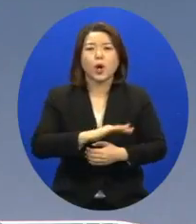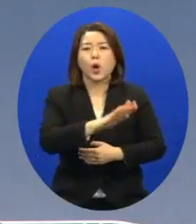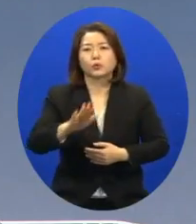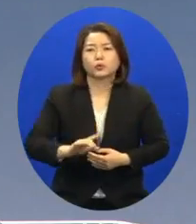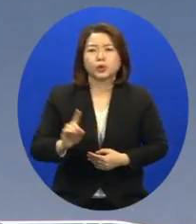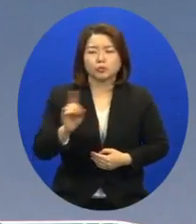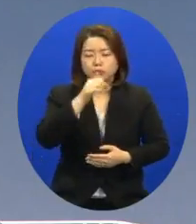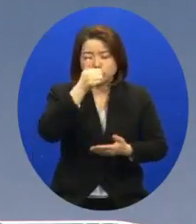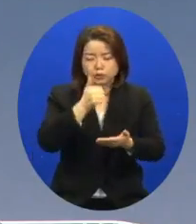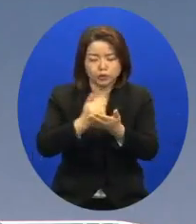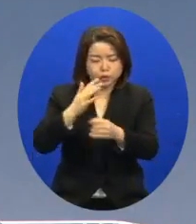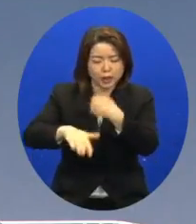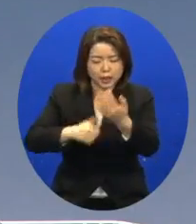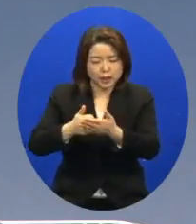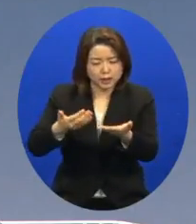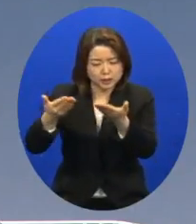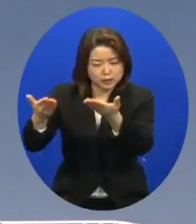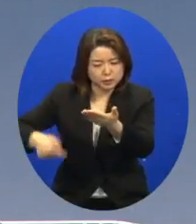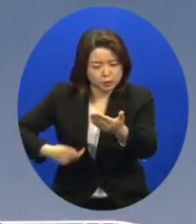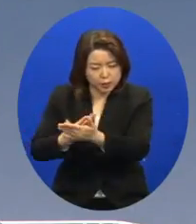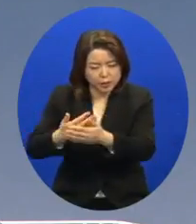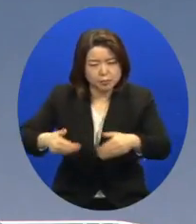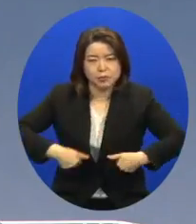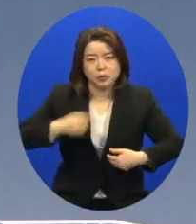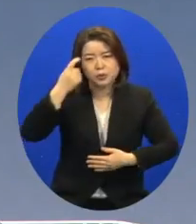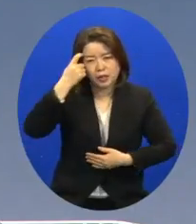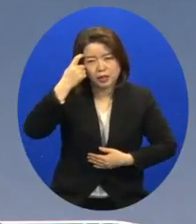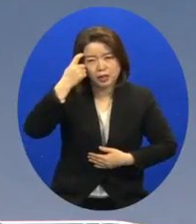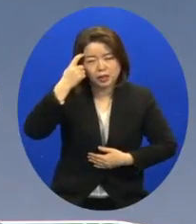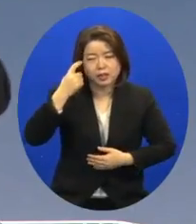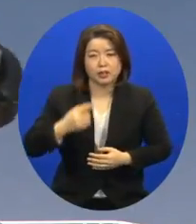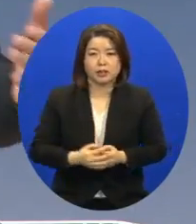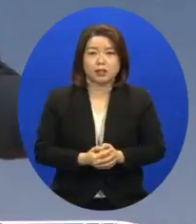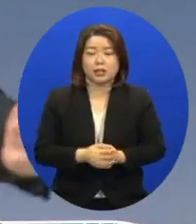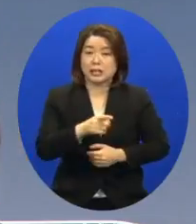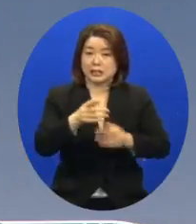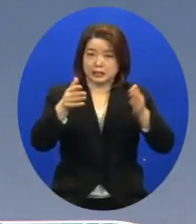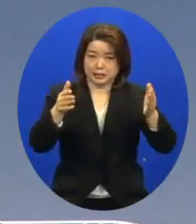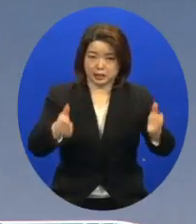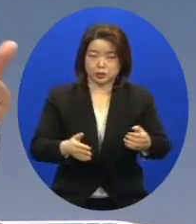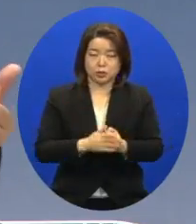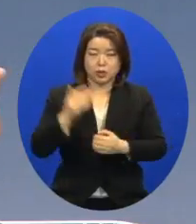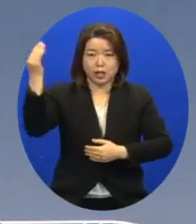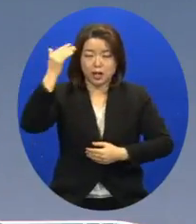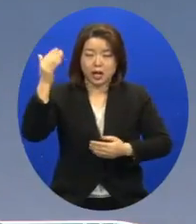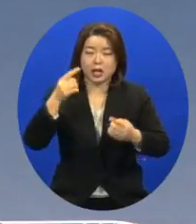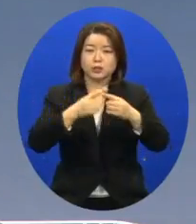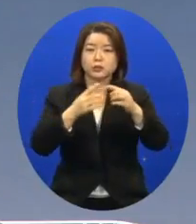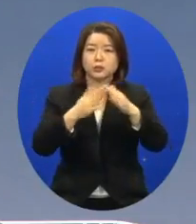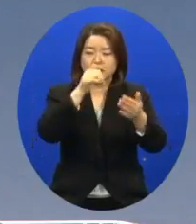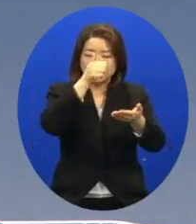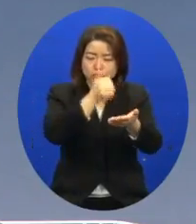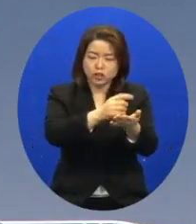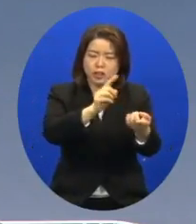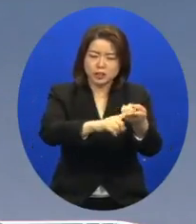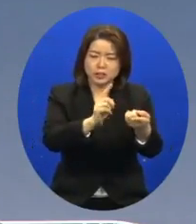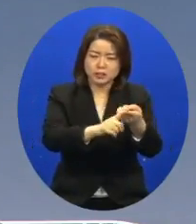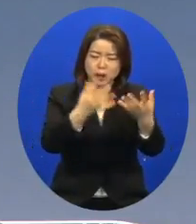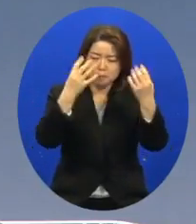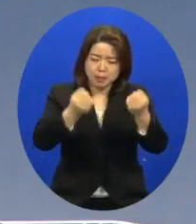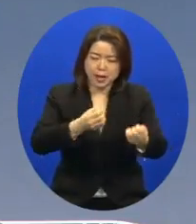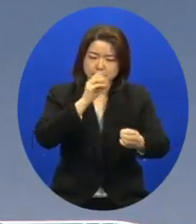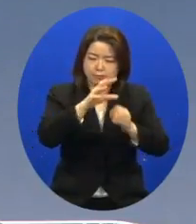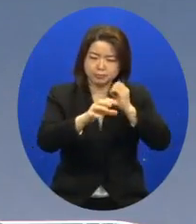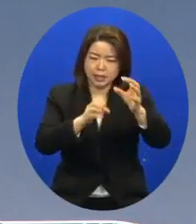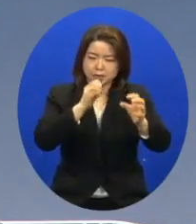무수 죄를 하나님께 회개해야 하는 것입니다 하는 것이었습니다 그동안의 한국교회 죄에 대해서는 많은 언급이